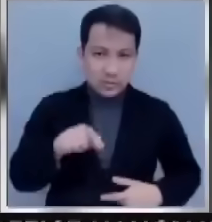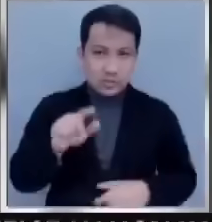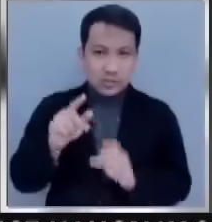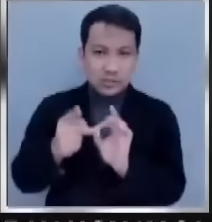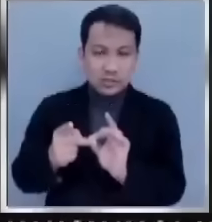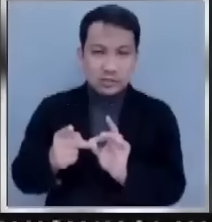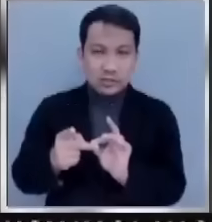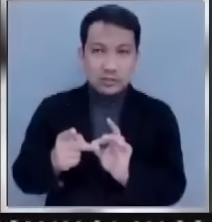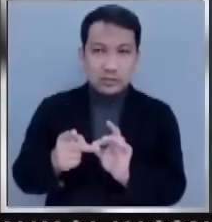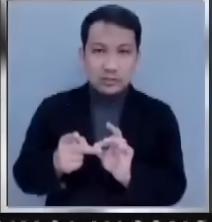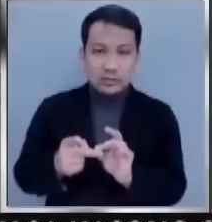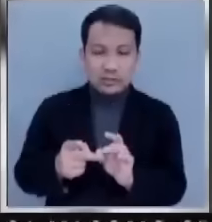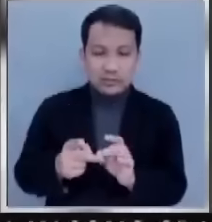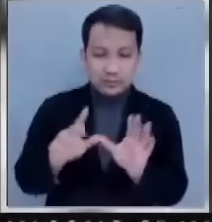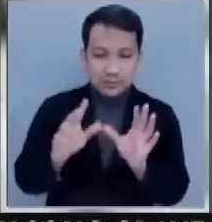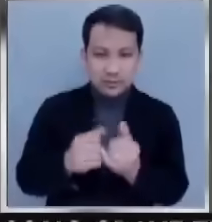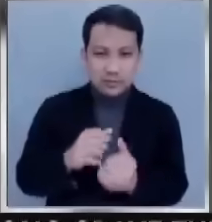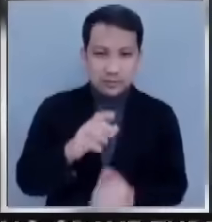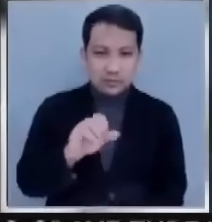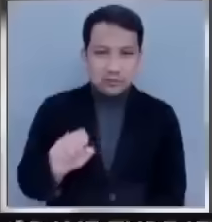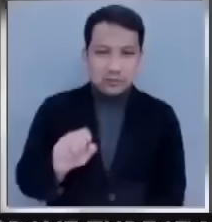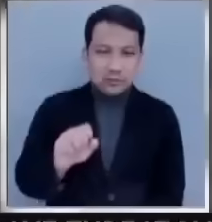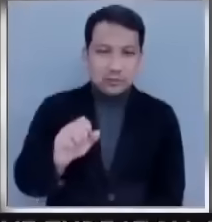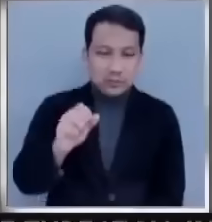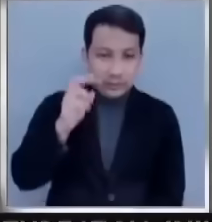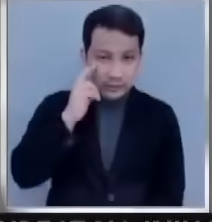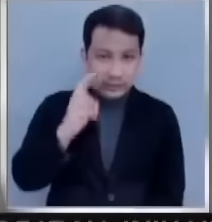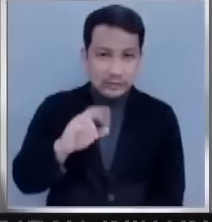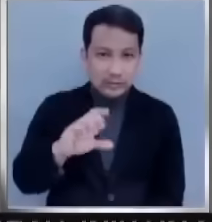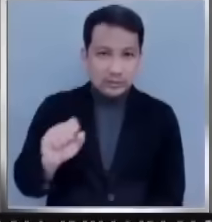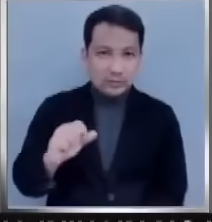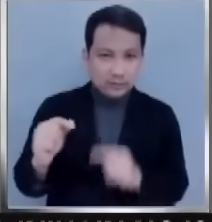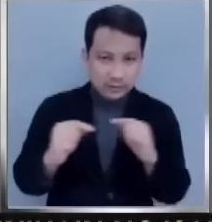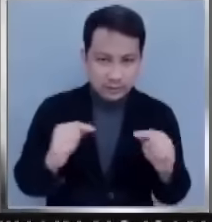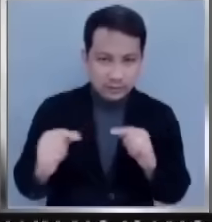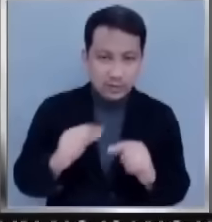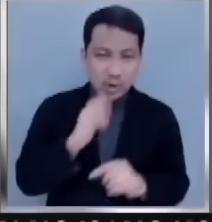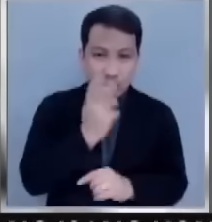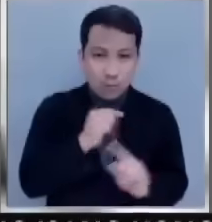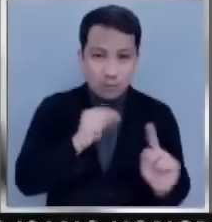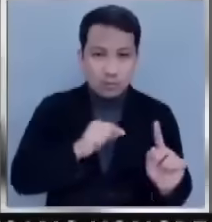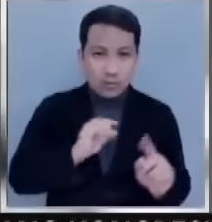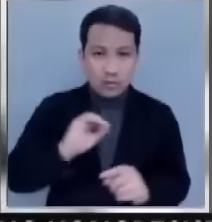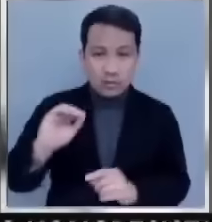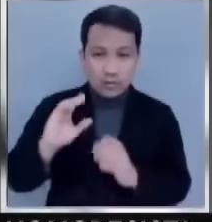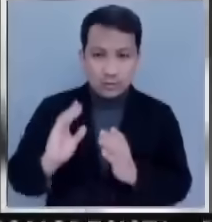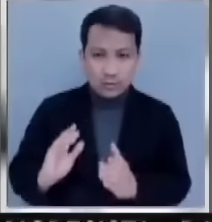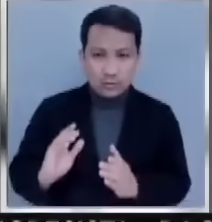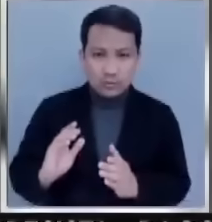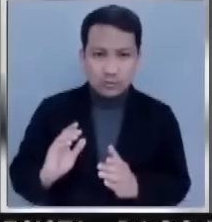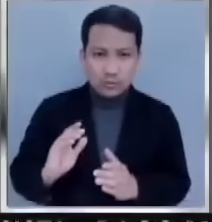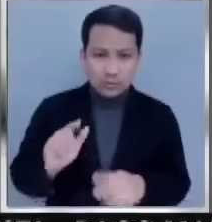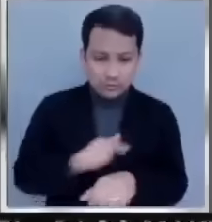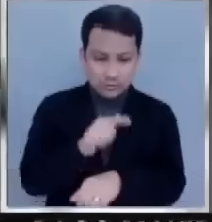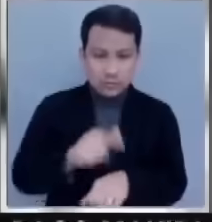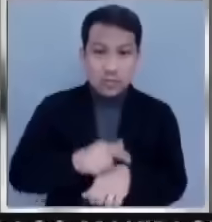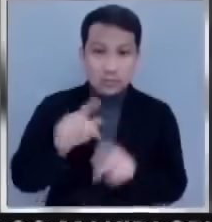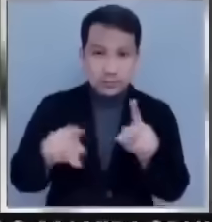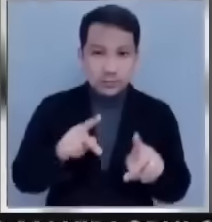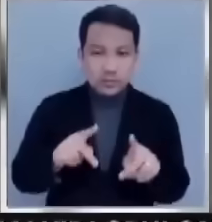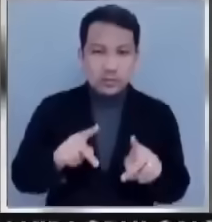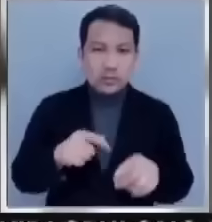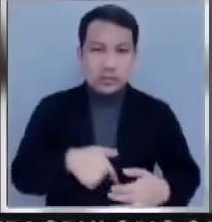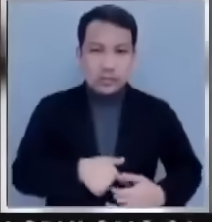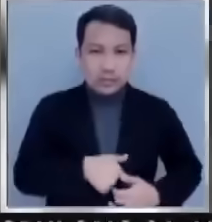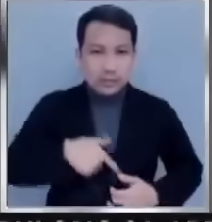barangay Bombongan sa Morong Rizal. Sa gitna ng pagtatalo sa kung sino talaga ang may-ari ng lupang tinitirhan ng mga residente, bumunot na